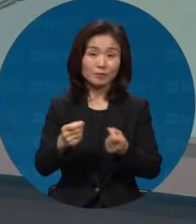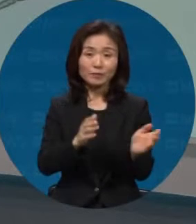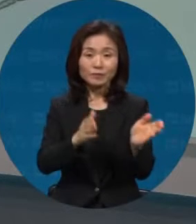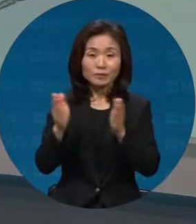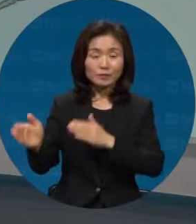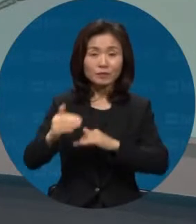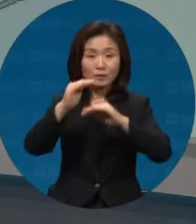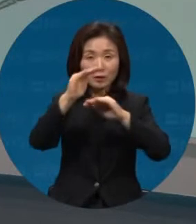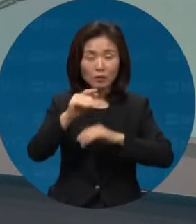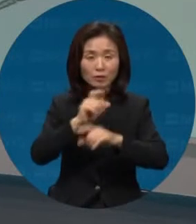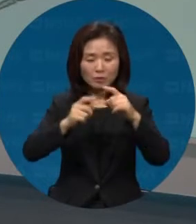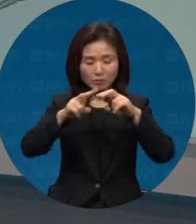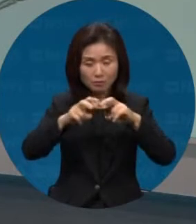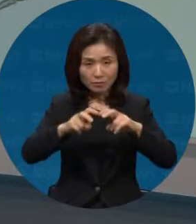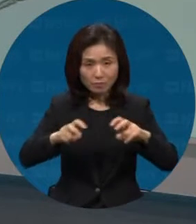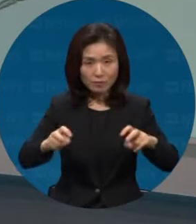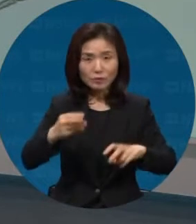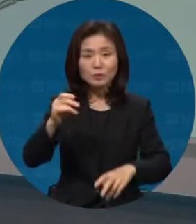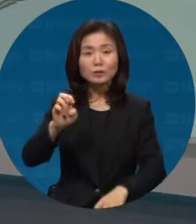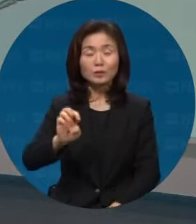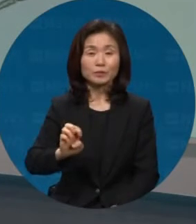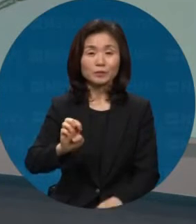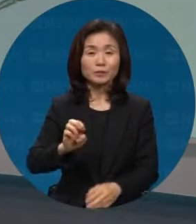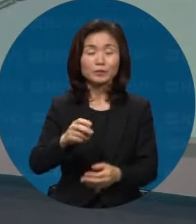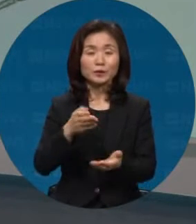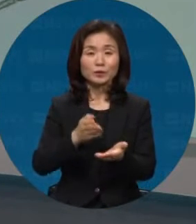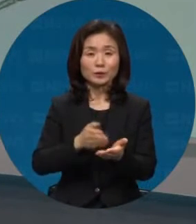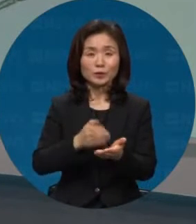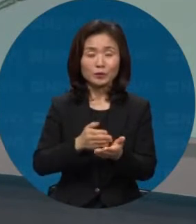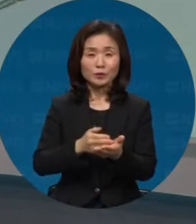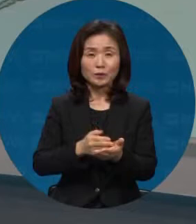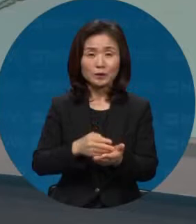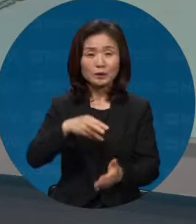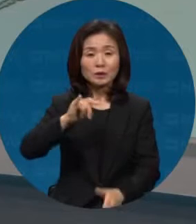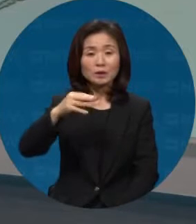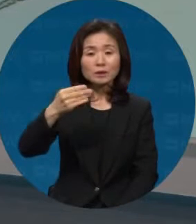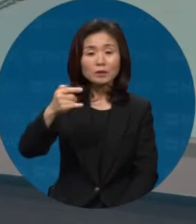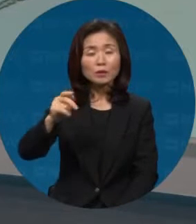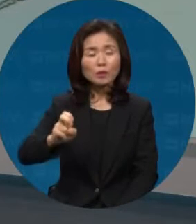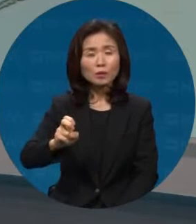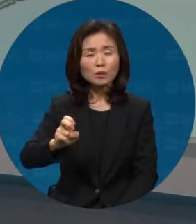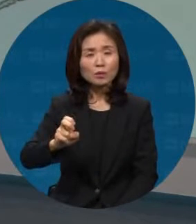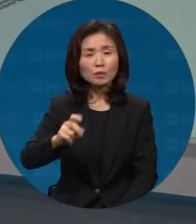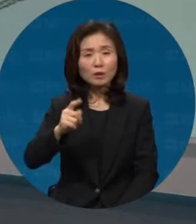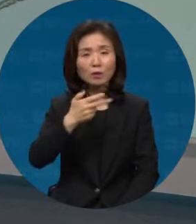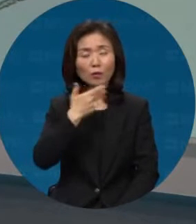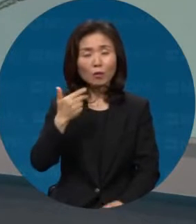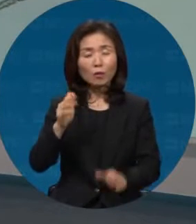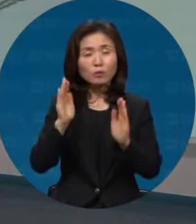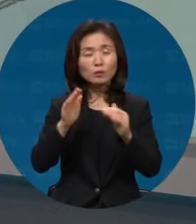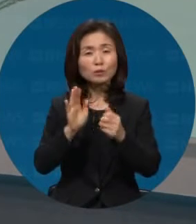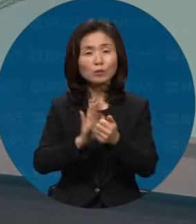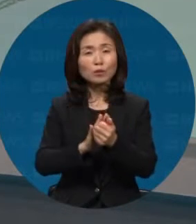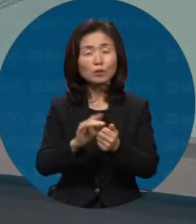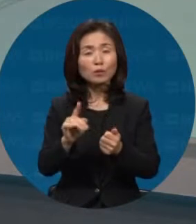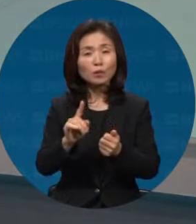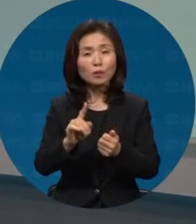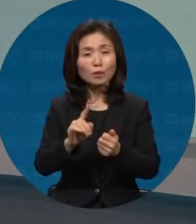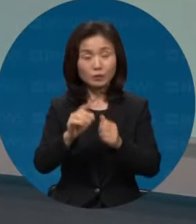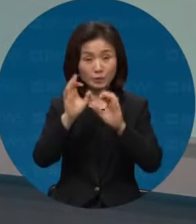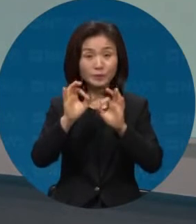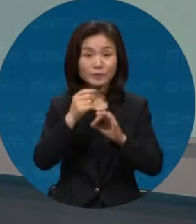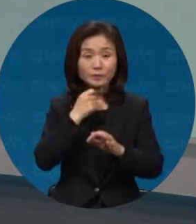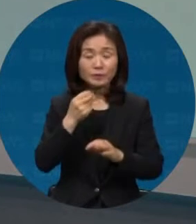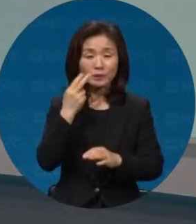네 앞서 보신 내용 좀 더 샅샅이 토 파 분은 톱뉴스 순서에서 이 시트콤이 어떻게 영어 교육에 도움이 됬나 조금 더 살펴보겠습니다 미국